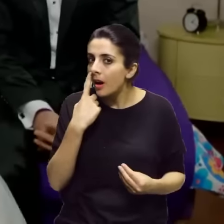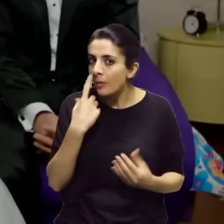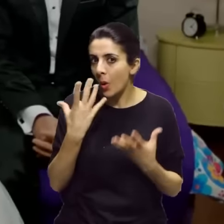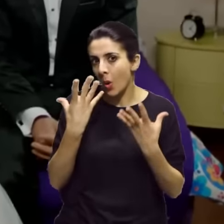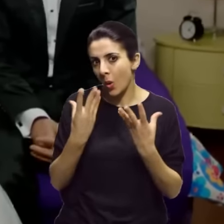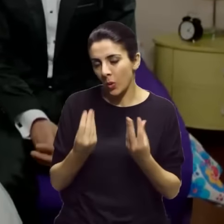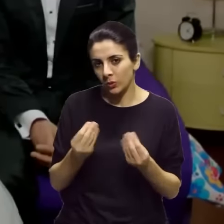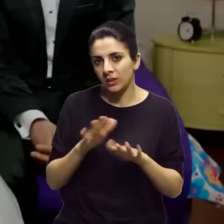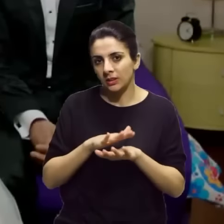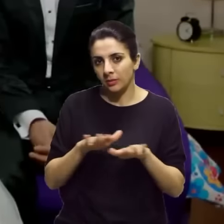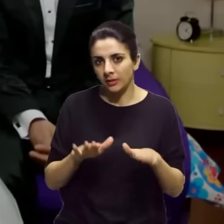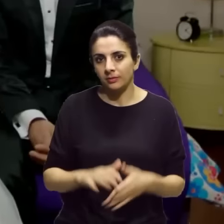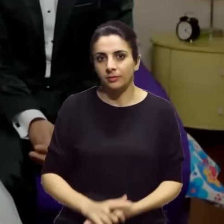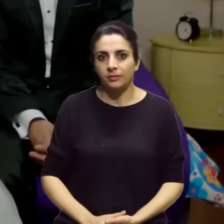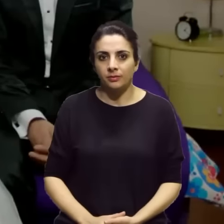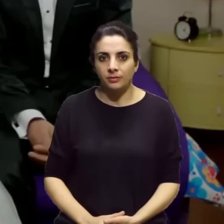Oldu.